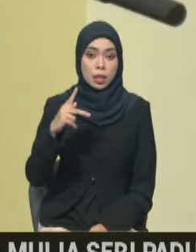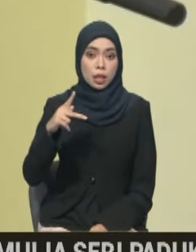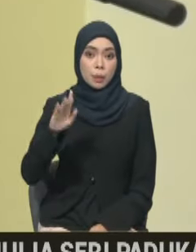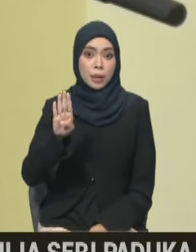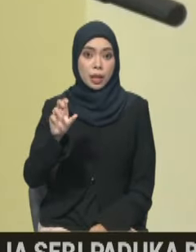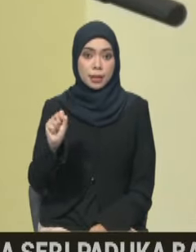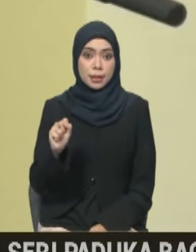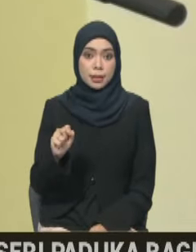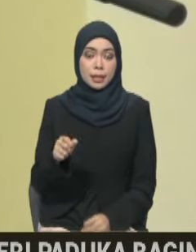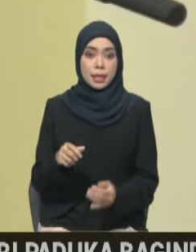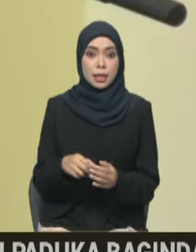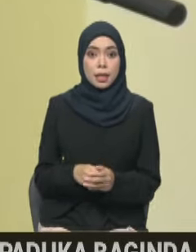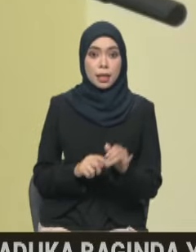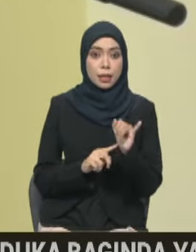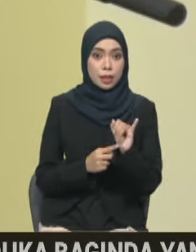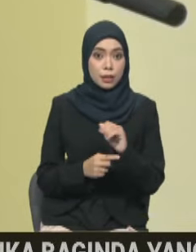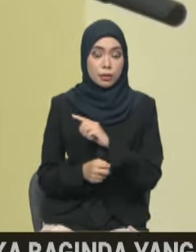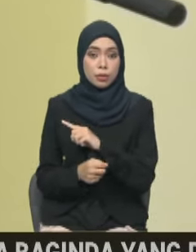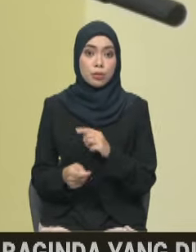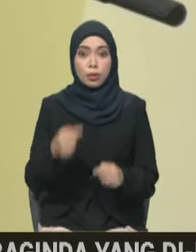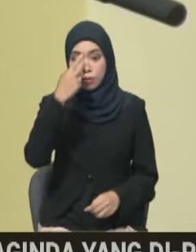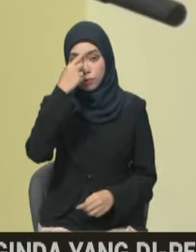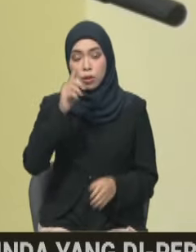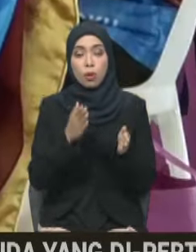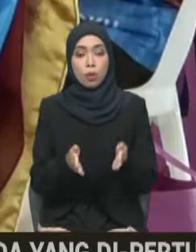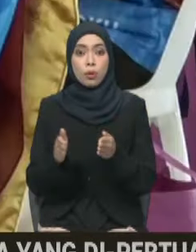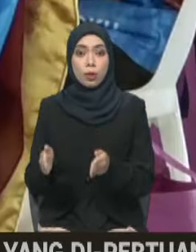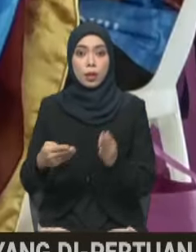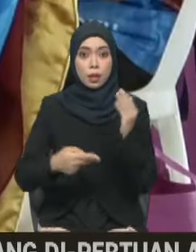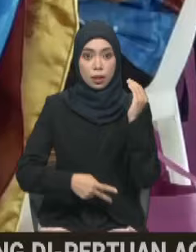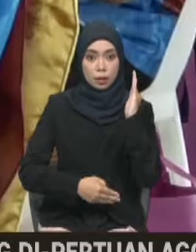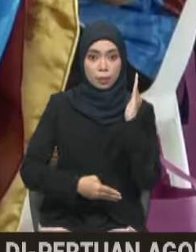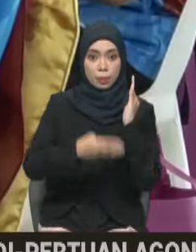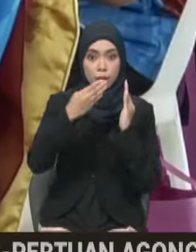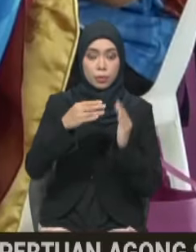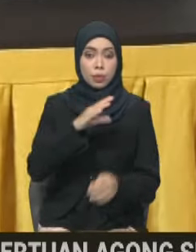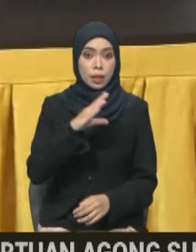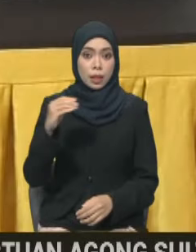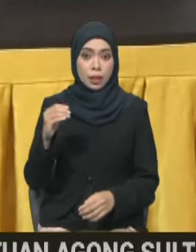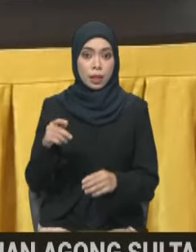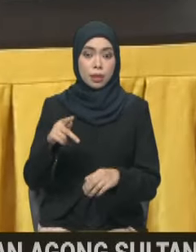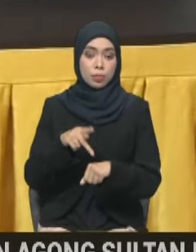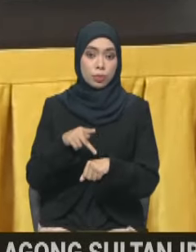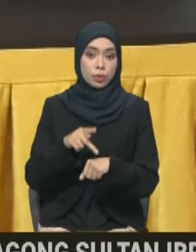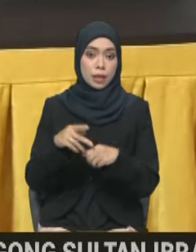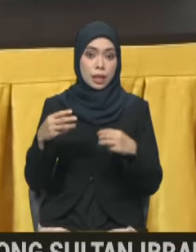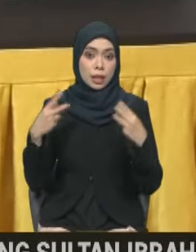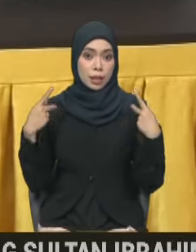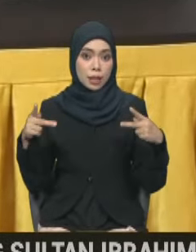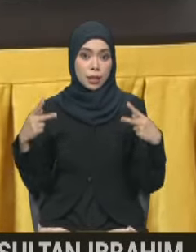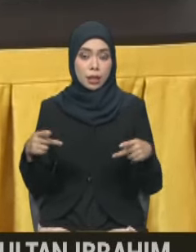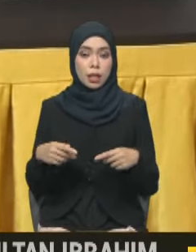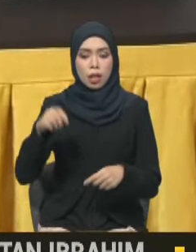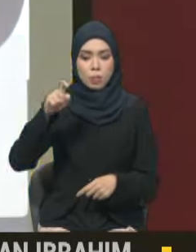Sukan. Inisiatif yang menyasarkan pemilik bangunan, terutamanya pusat membeli belah dan agensi kerajaan, bertujuan